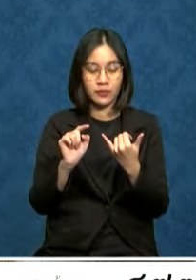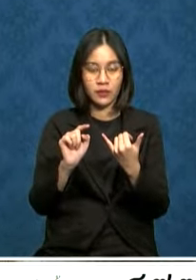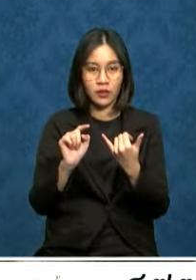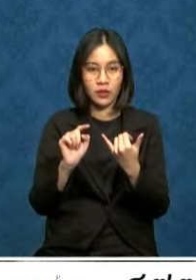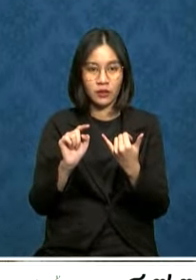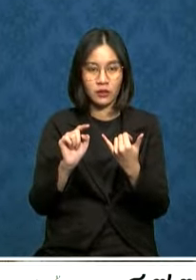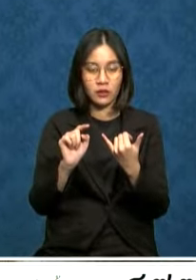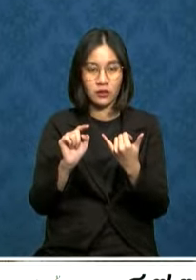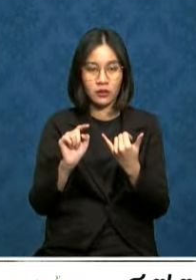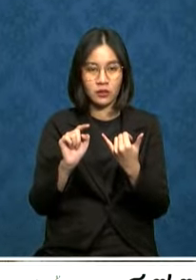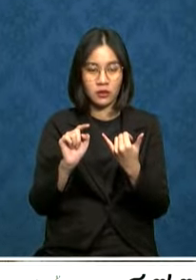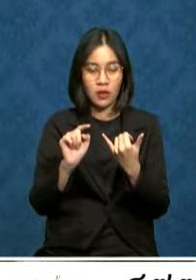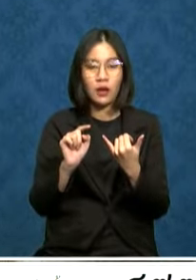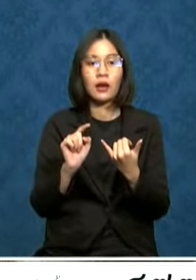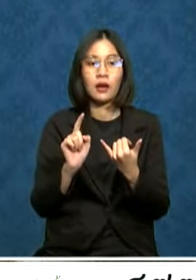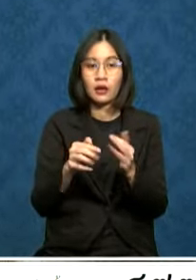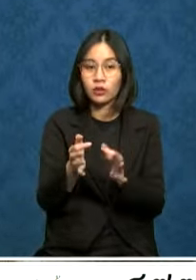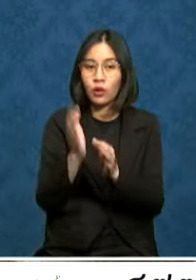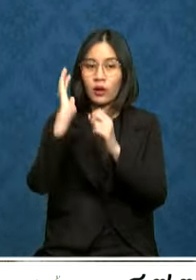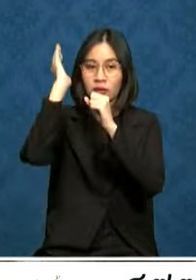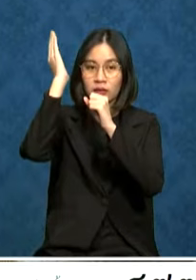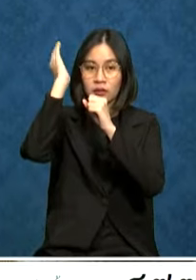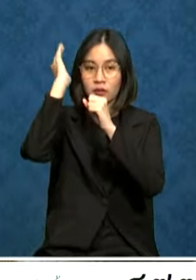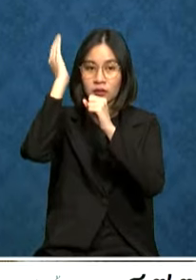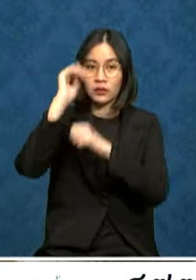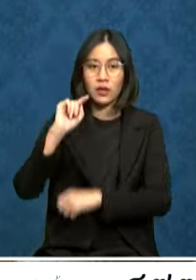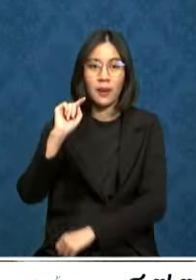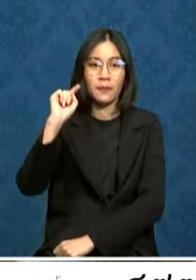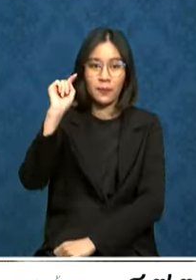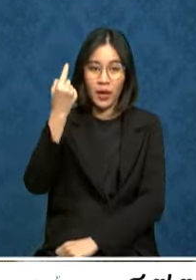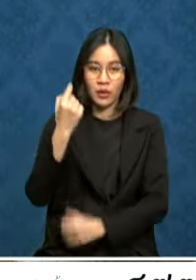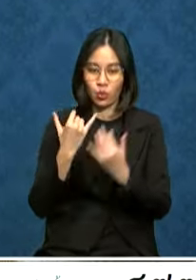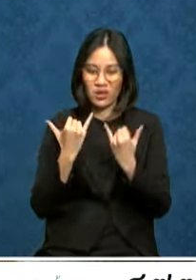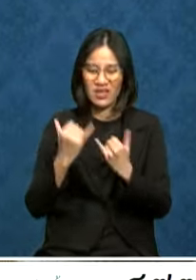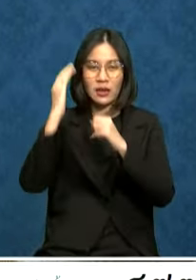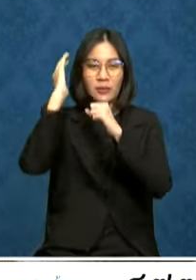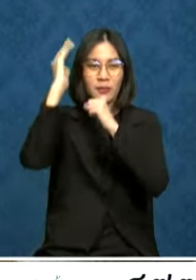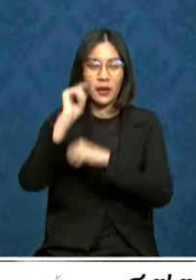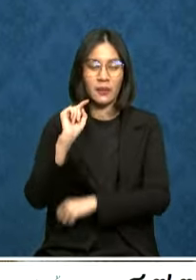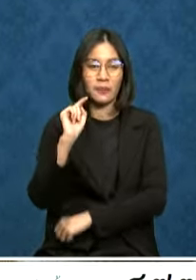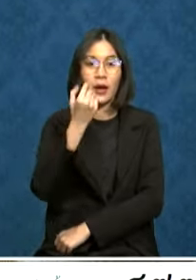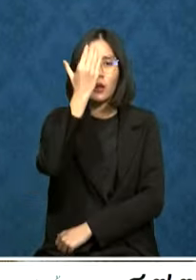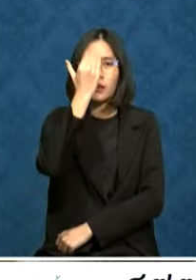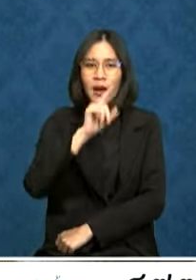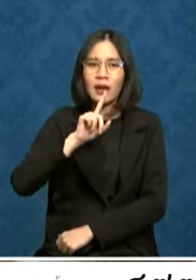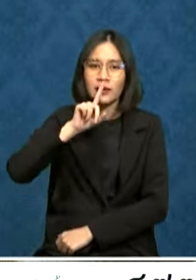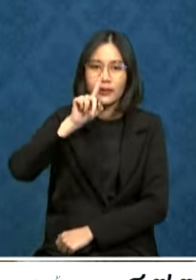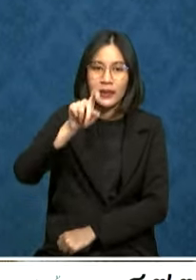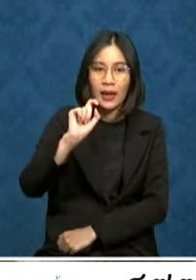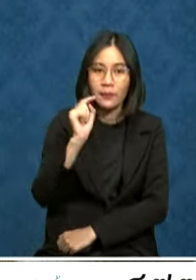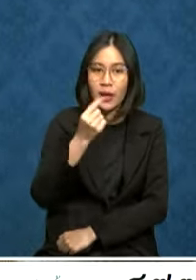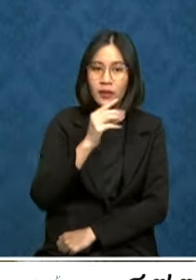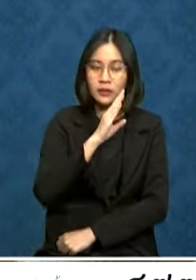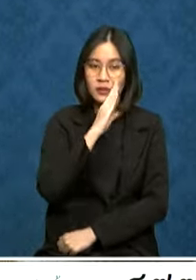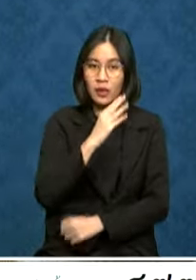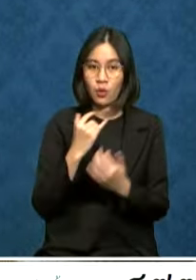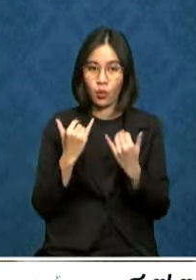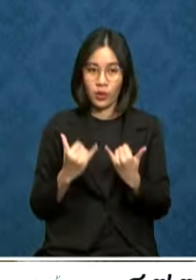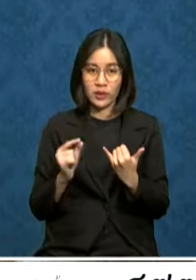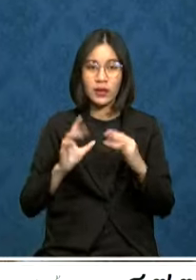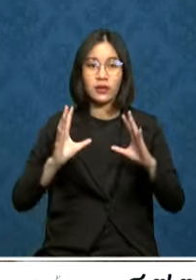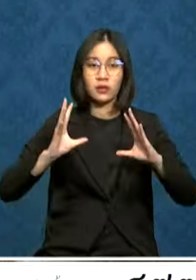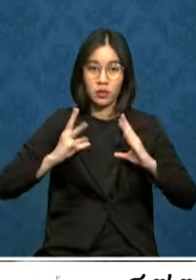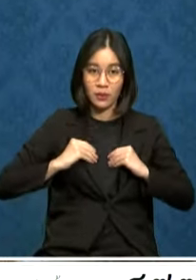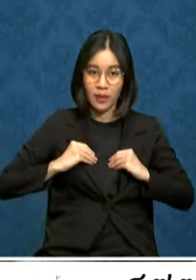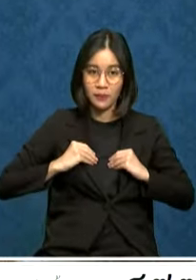การที่เราจะตองมาอธิปลายอีกครั้งกันในวันนี้เพระว่าเรากตองมาถามกนว่าถ้าวันนี้เราเหน